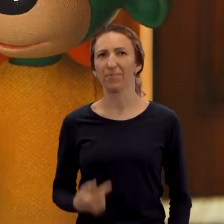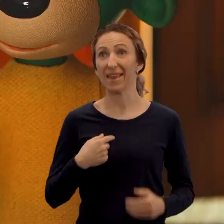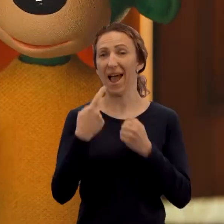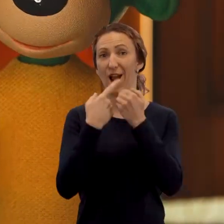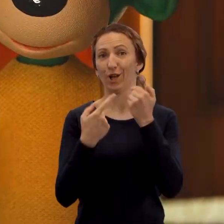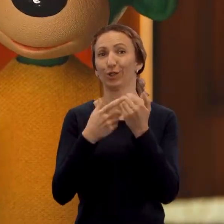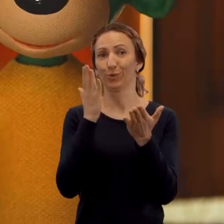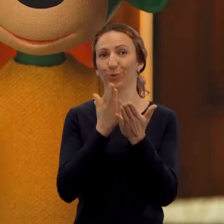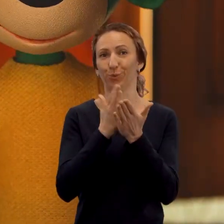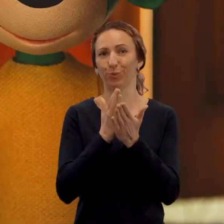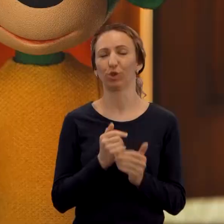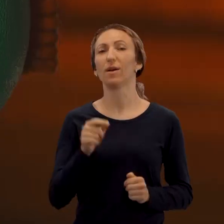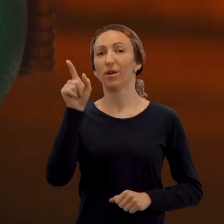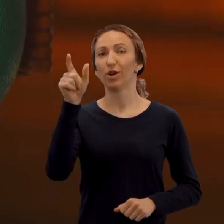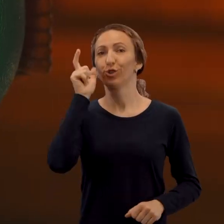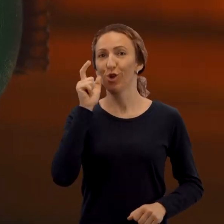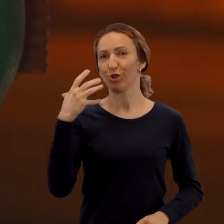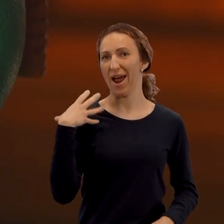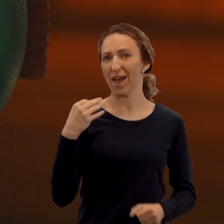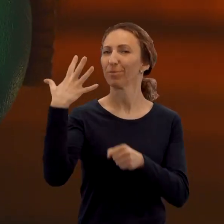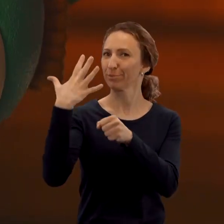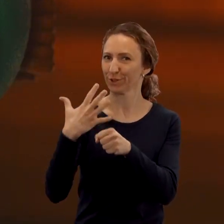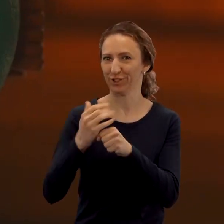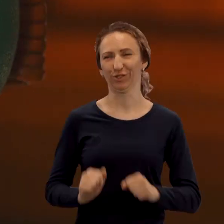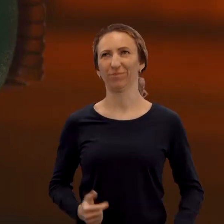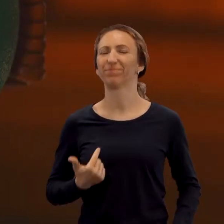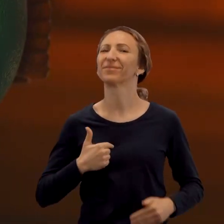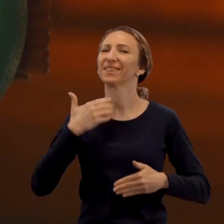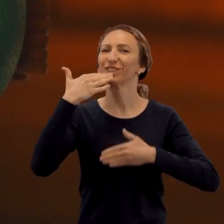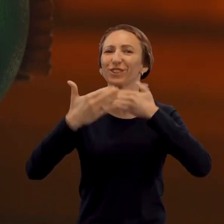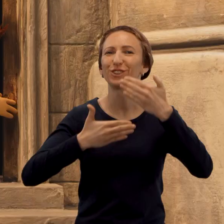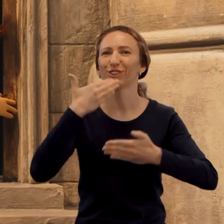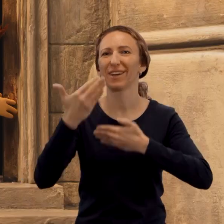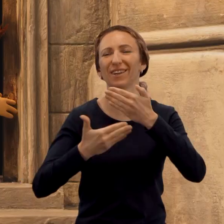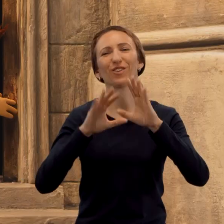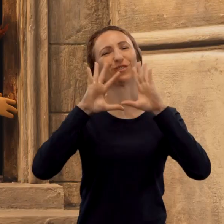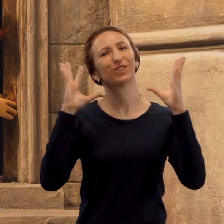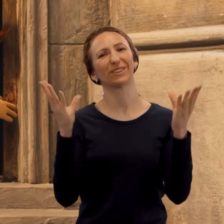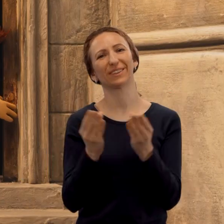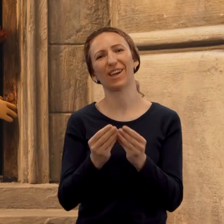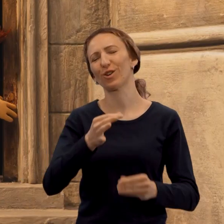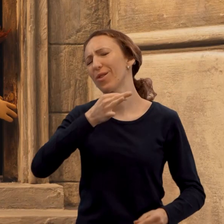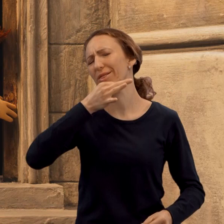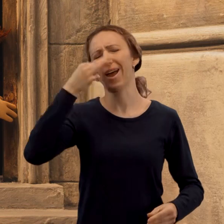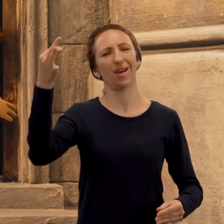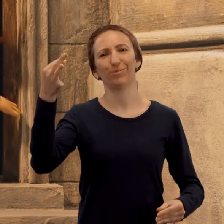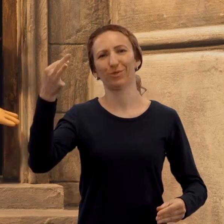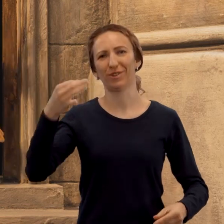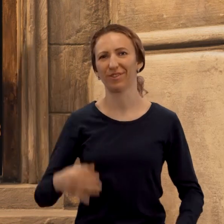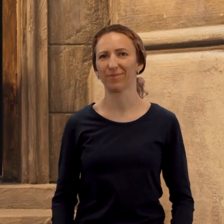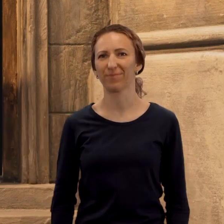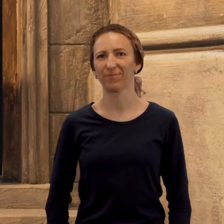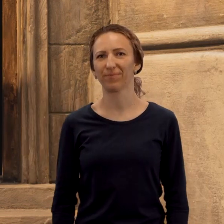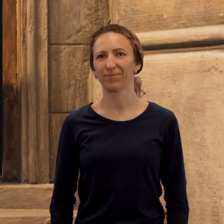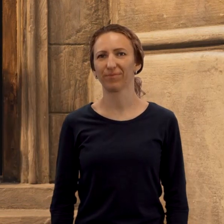Ja wiem Obliczyłam Ciocia ma dzisiaj pięćdziesiąt lat Wszystkiego najlepszego ciociu